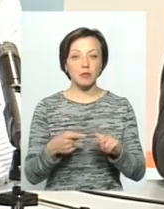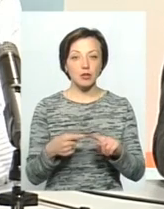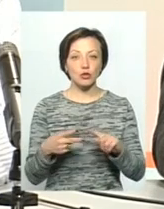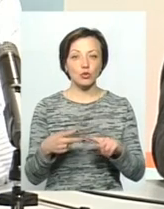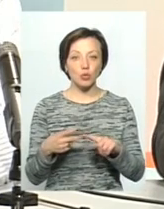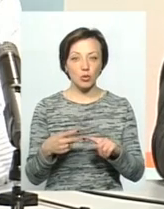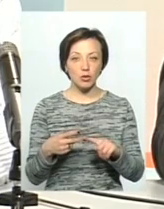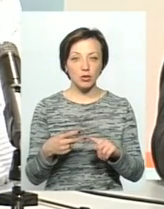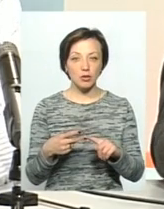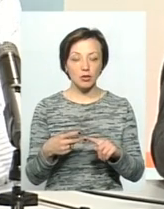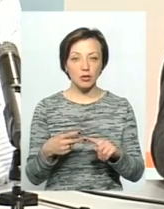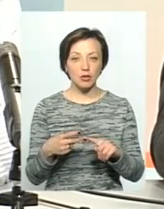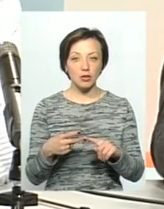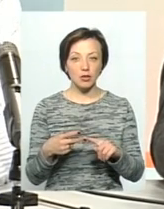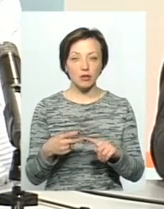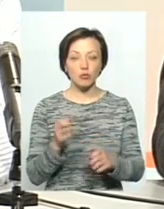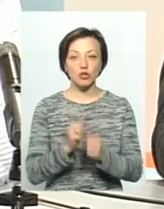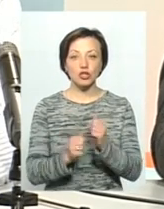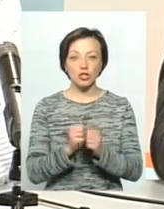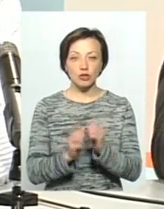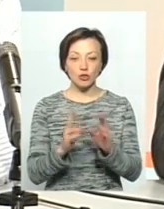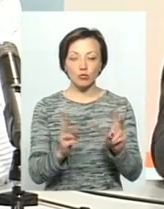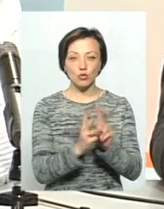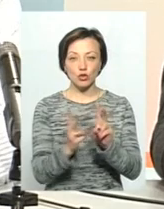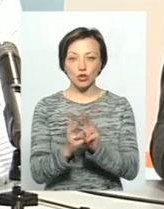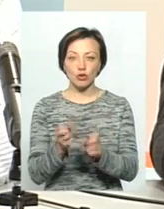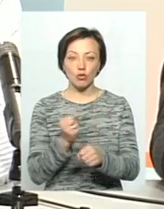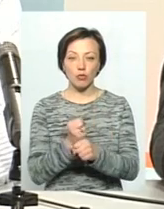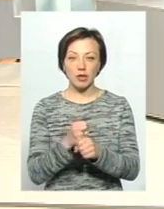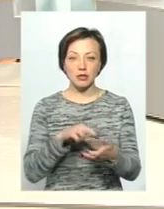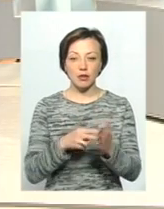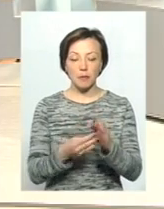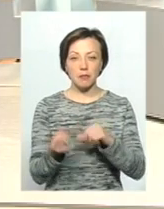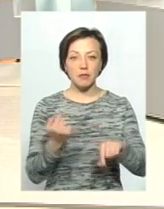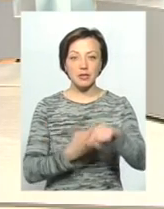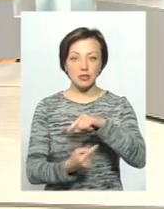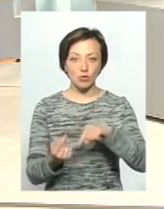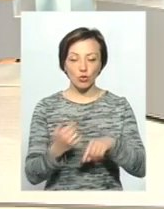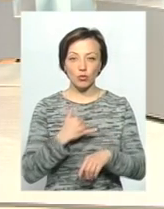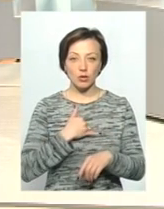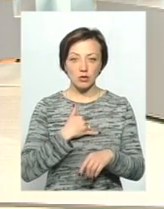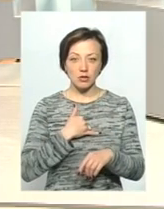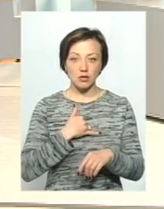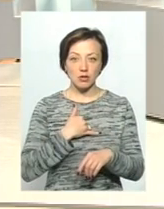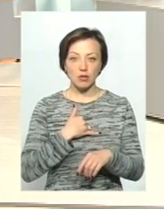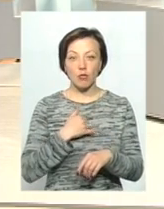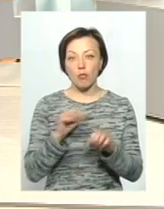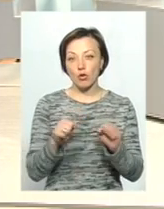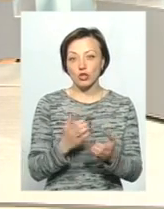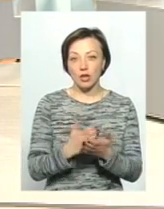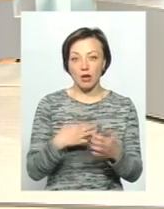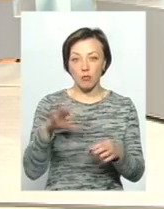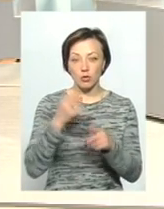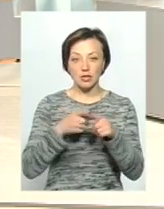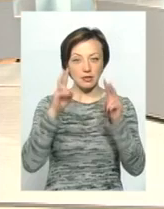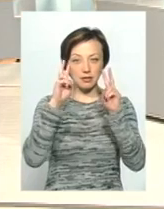Друге, як ми почастіше будемо зустрічатися, робити якусь стратегію бізнесу. У нас, ну, може, вона є, але я про неї не знаю.